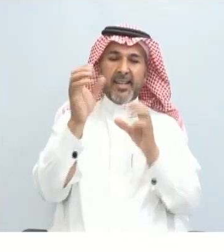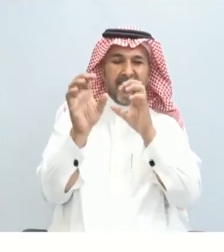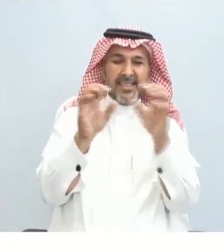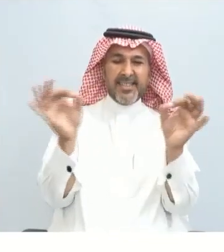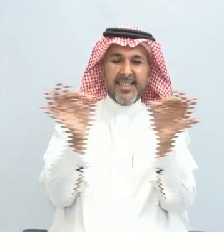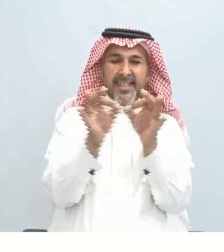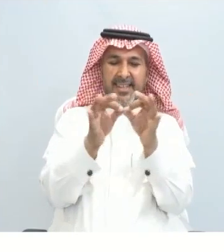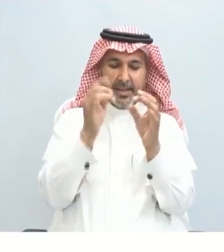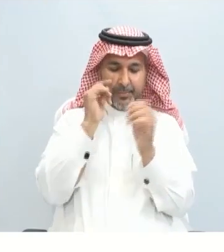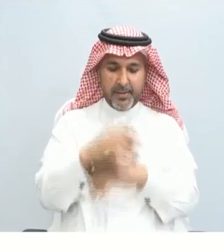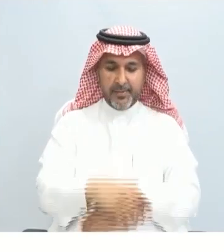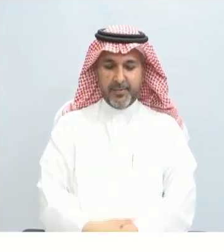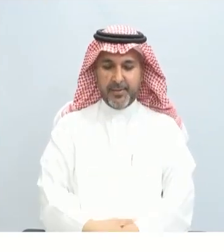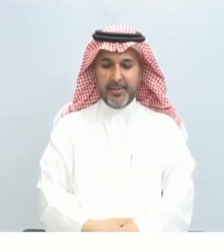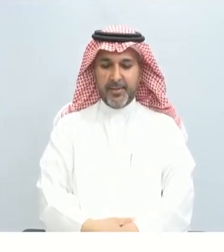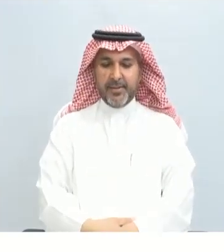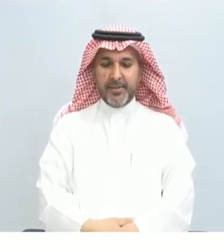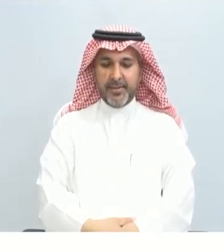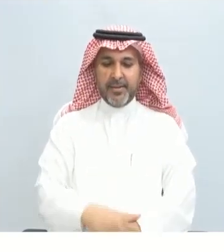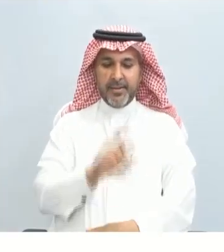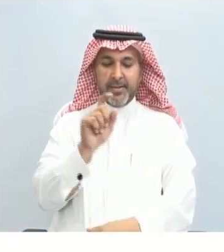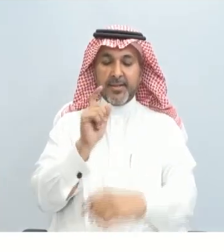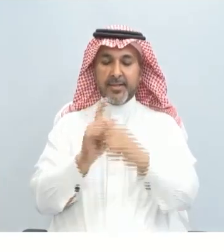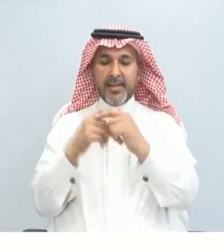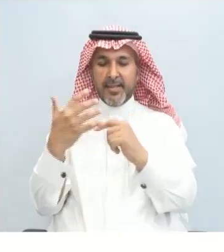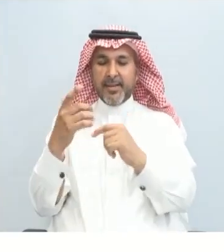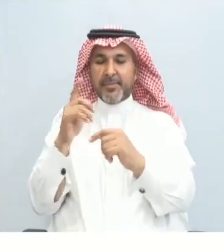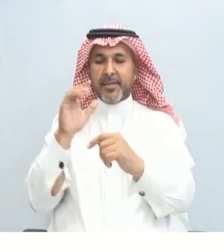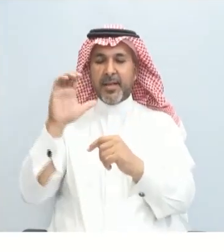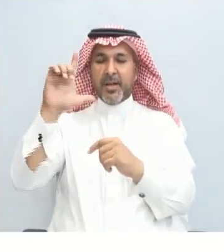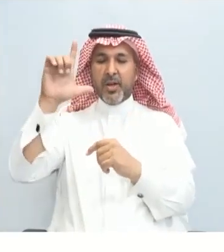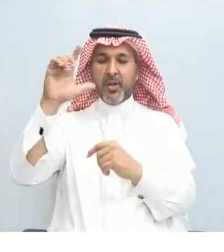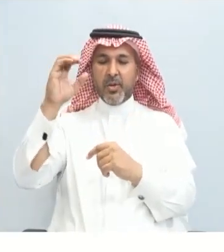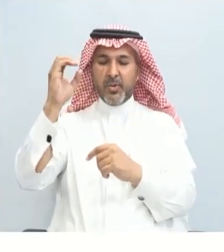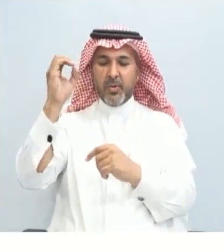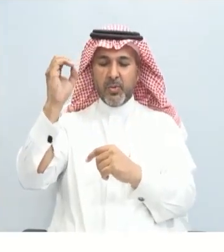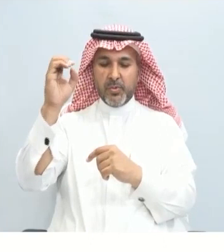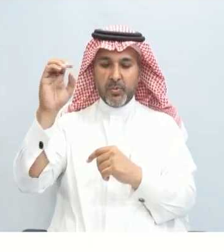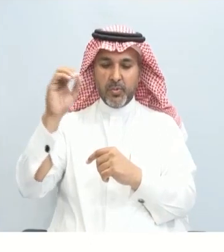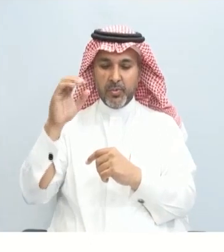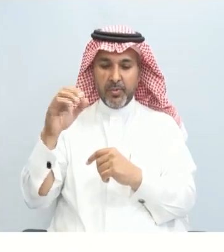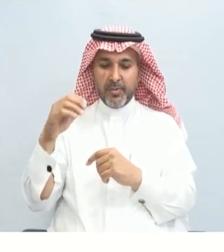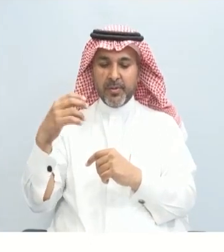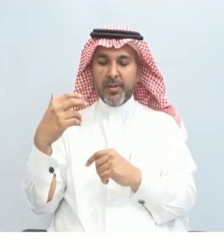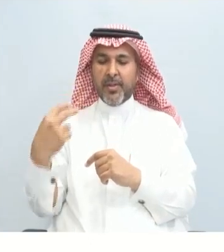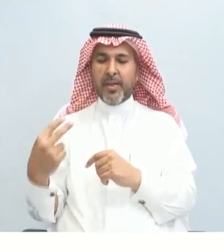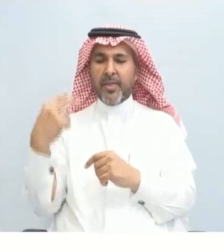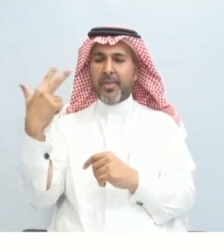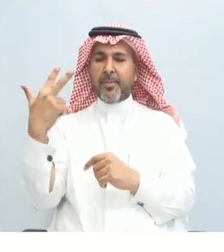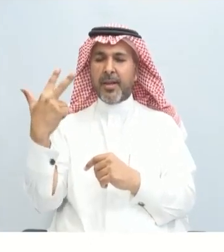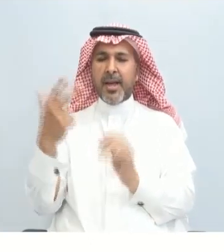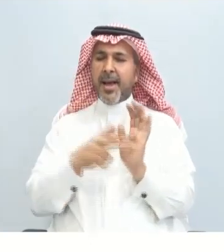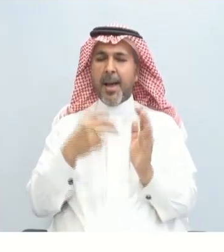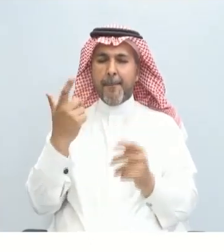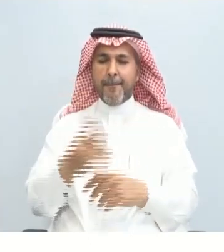صير اكس زائدا 5 مضروب في لوغاريتم الاساس ا للثان طيب لوغاريتم الاساس ا للث هذا كم